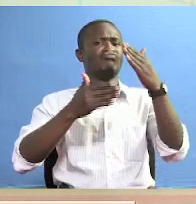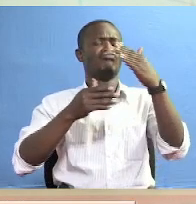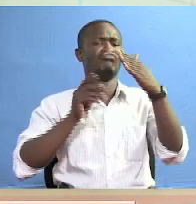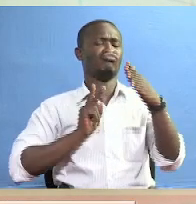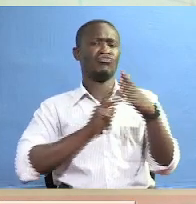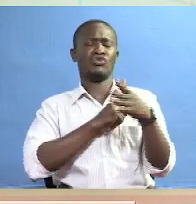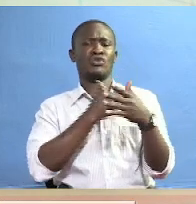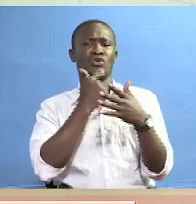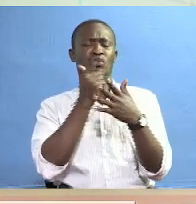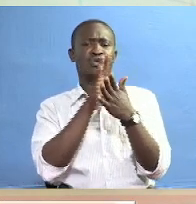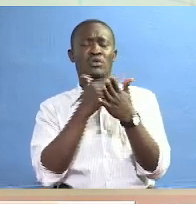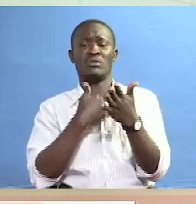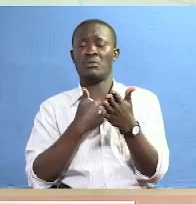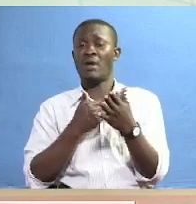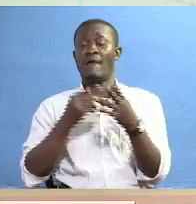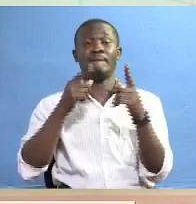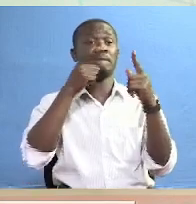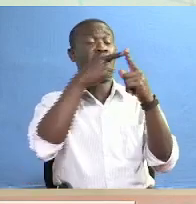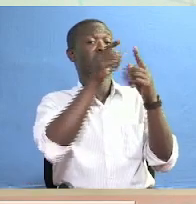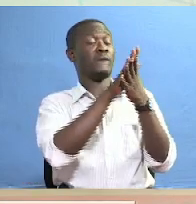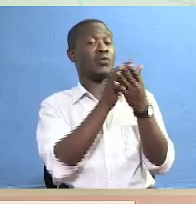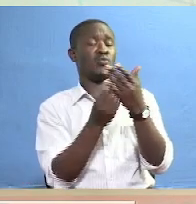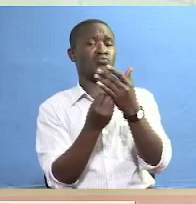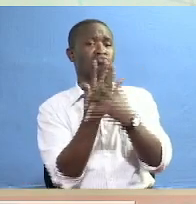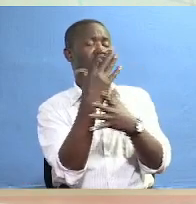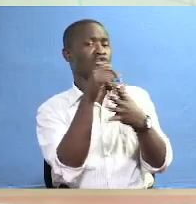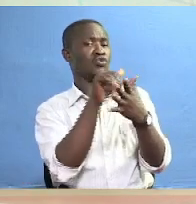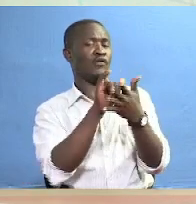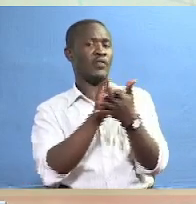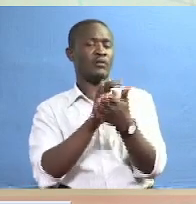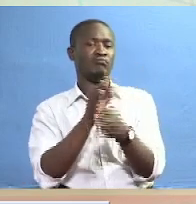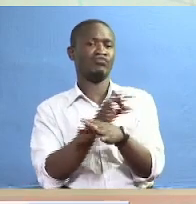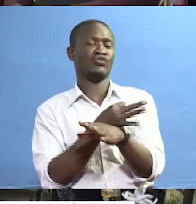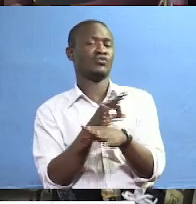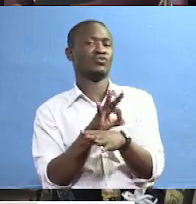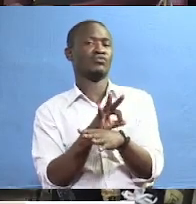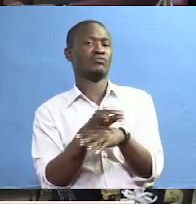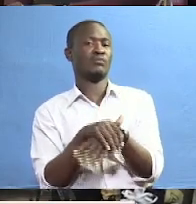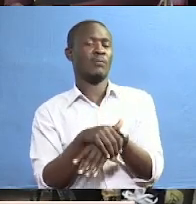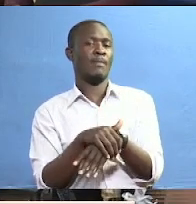ambao walikuwa na lengo la kuibuka kidedea kwenye ulingo huu.